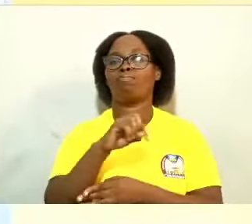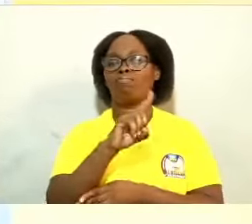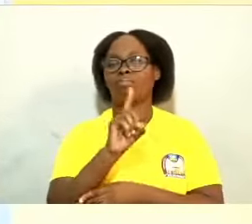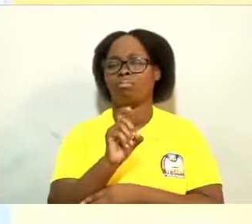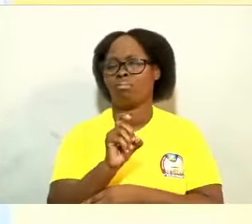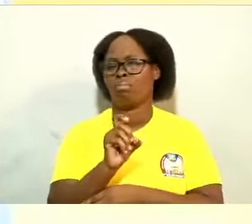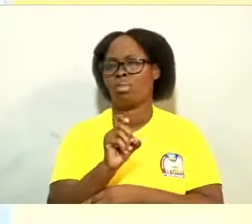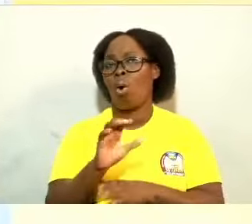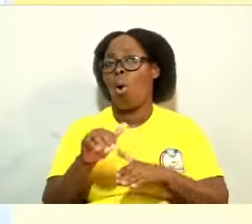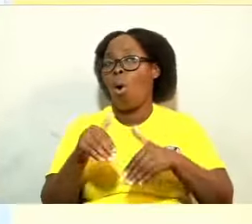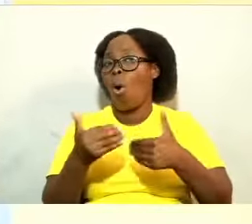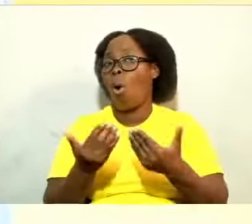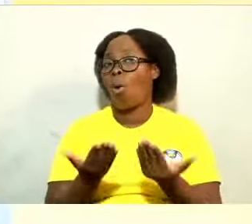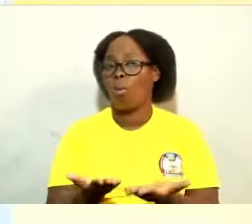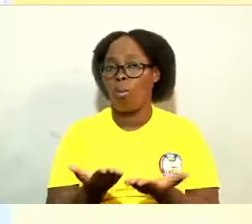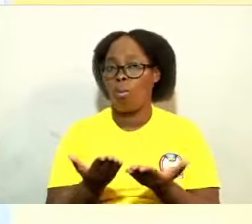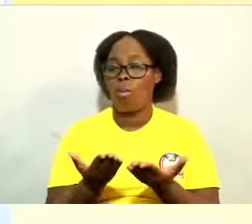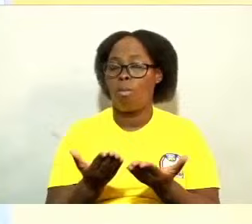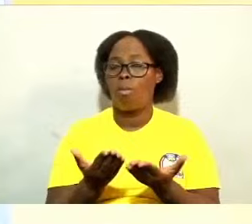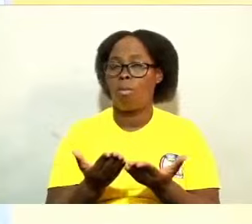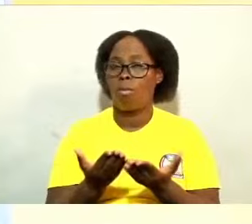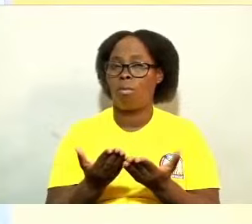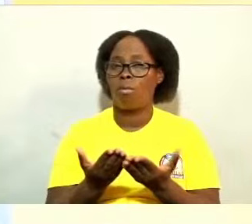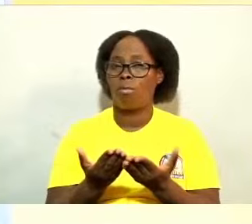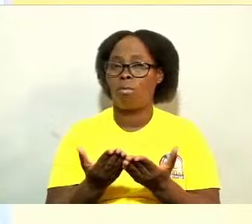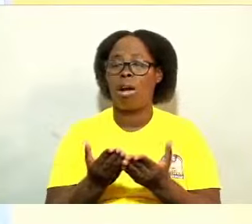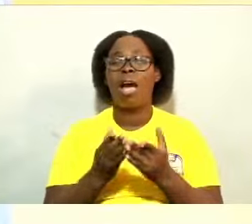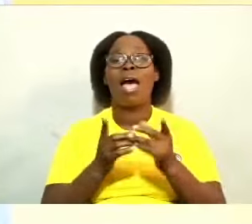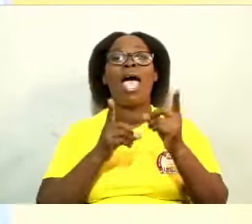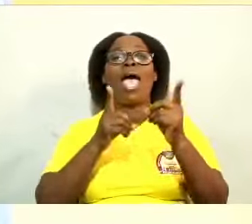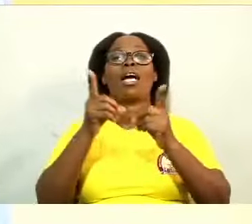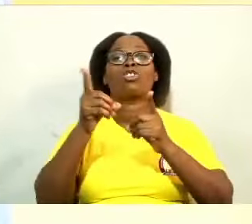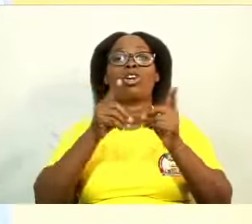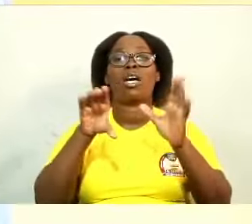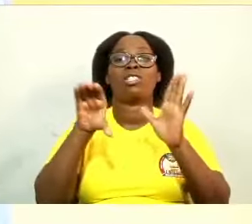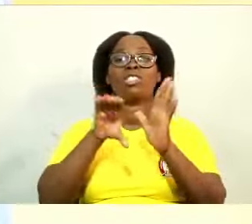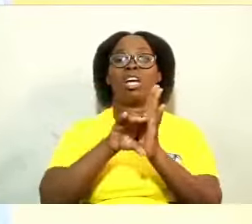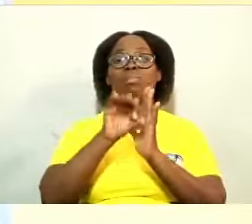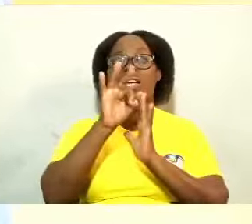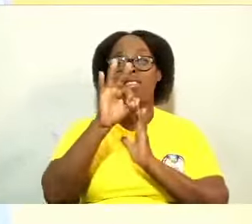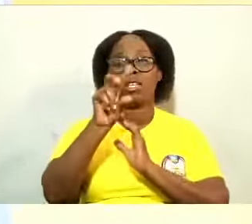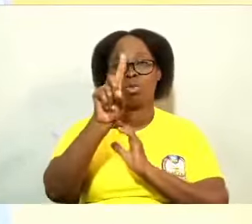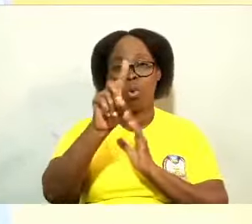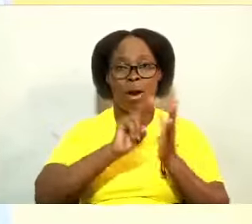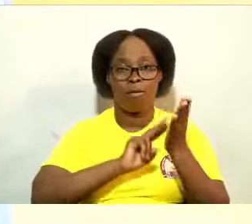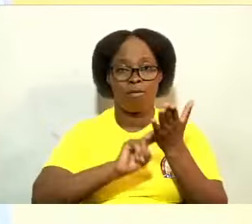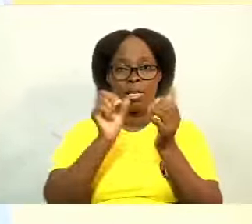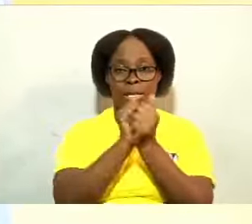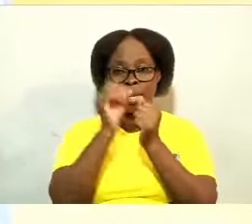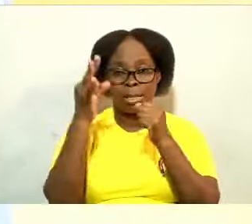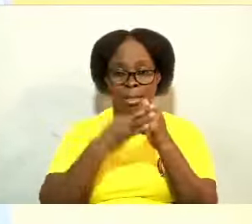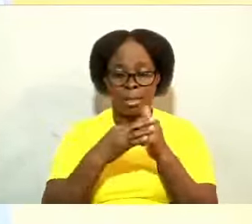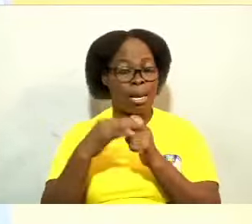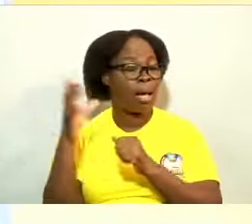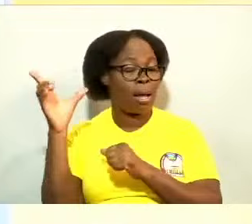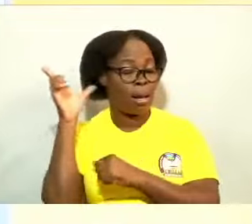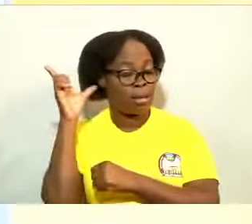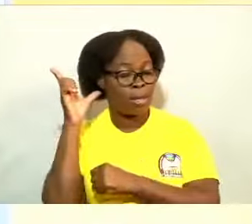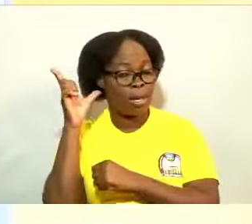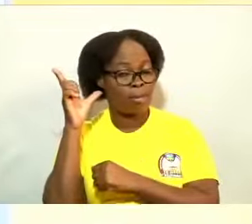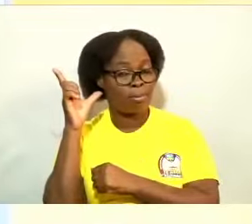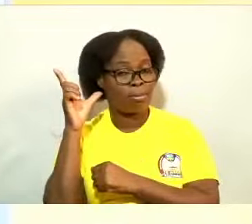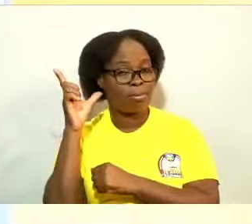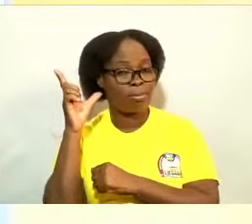Au na maana gani? Kutoka 31 fungu la 18. Sikiliza,